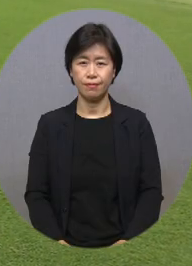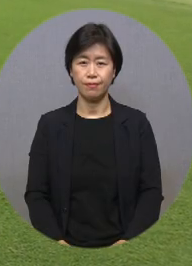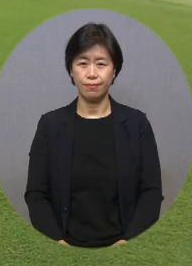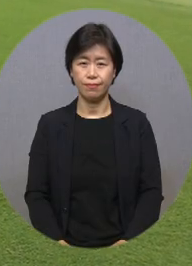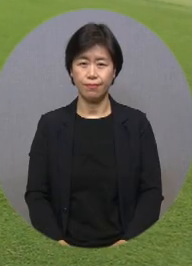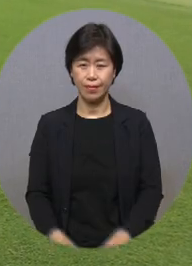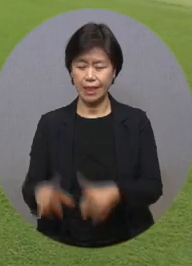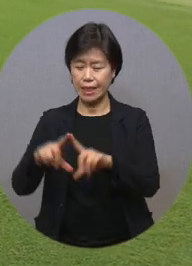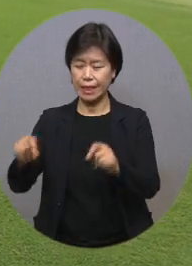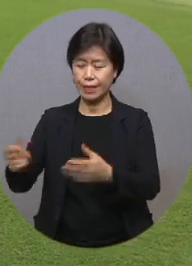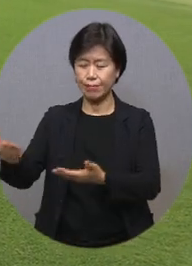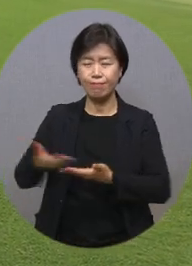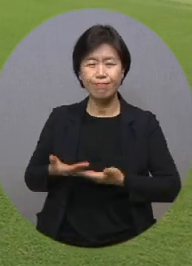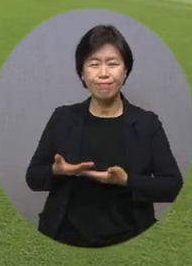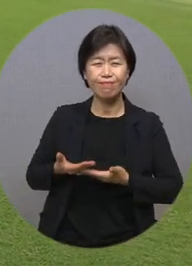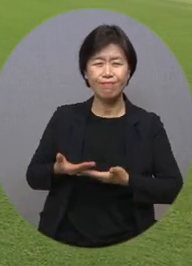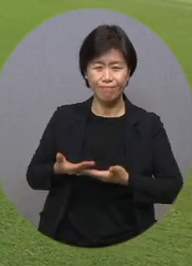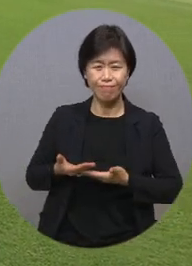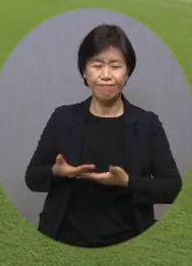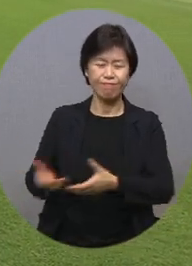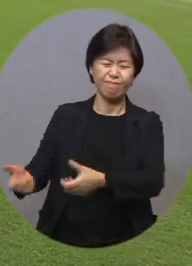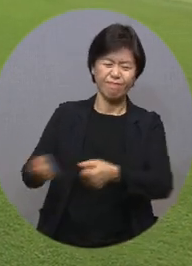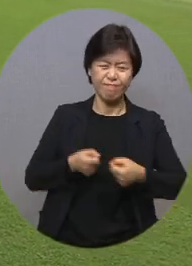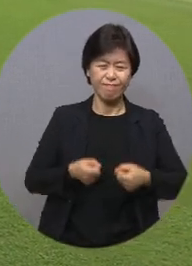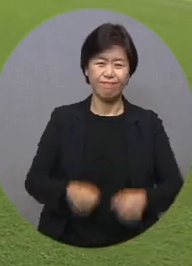가지 마요, 가지 마요. 어?